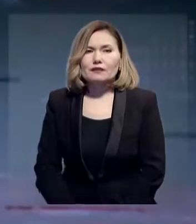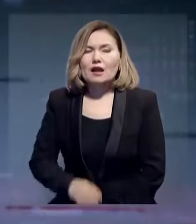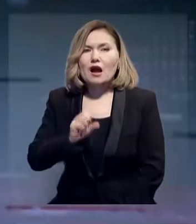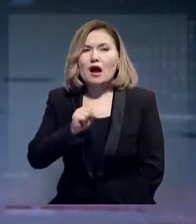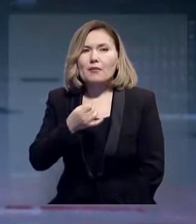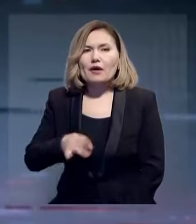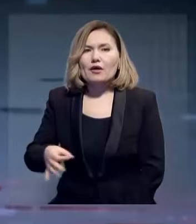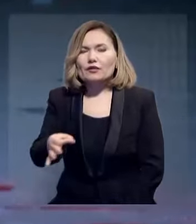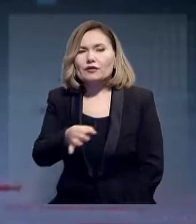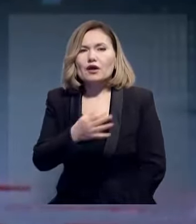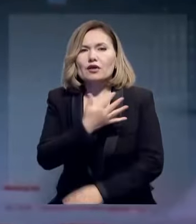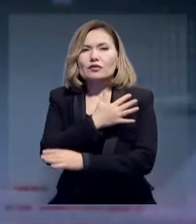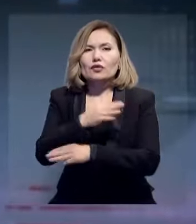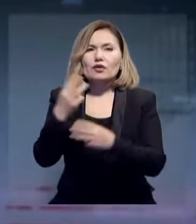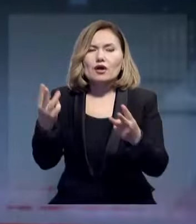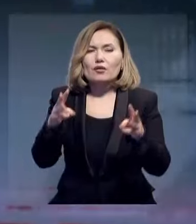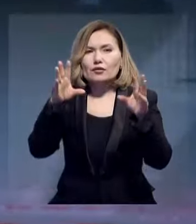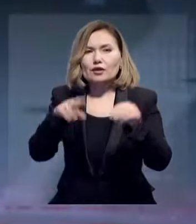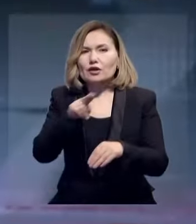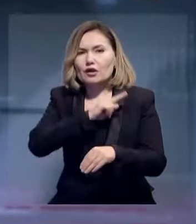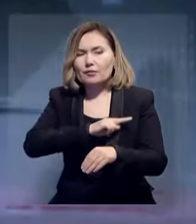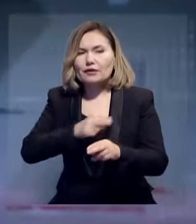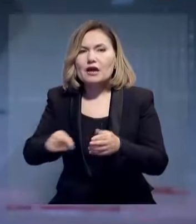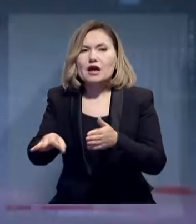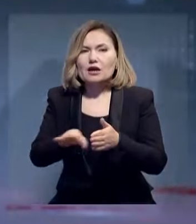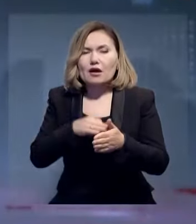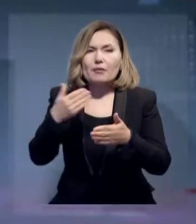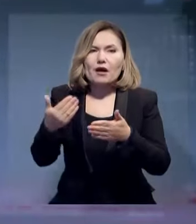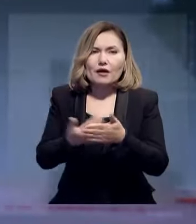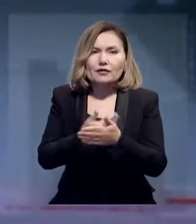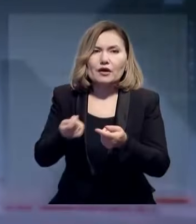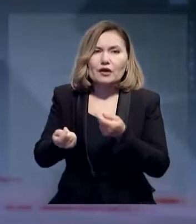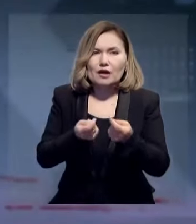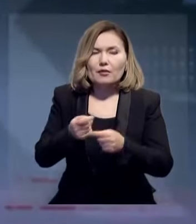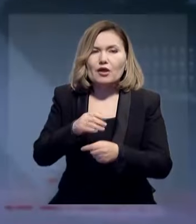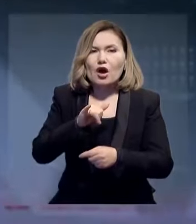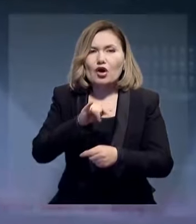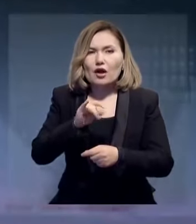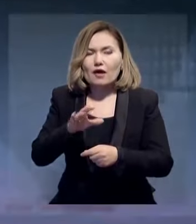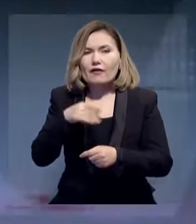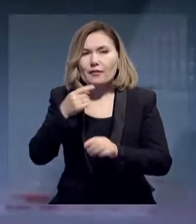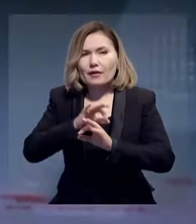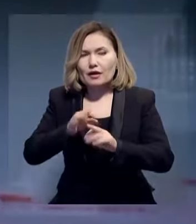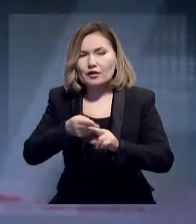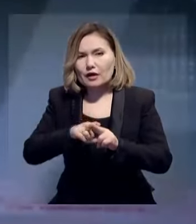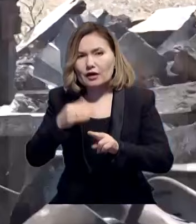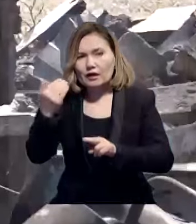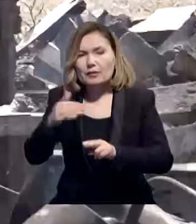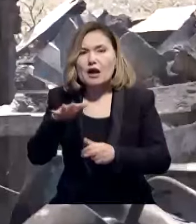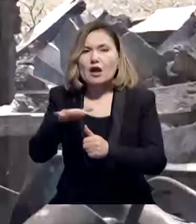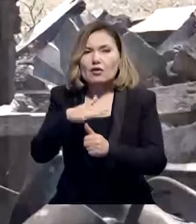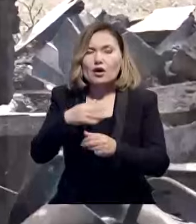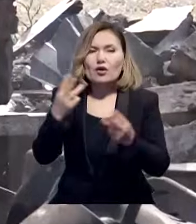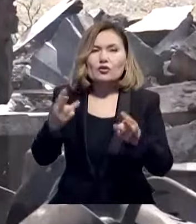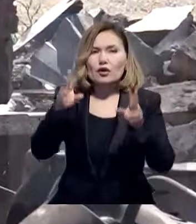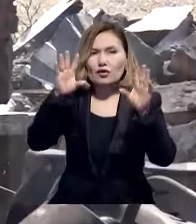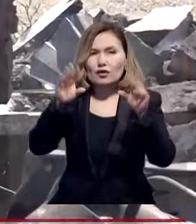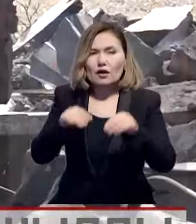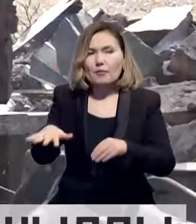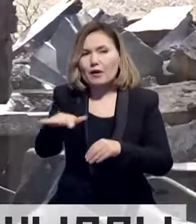Абай облысындағы орман өртін сөндіру жұмыстары жайында жедел ақпаратты облыс әкімі Нұрлан Ұранхаев баяндады. Оның айтуынша тікұшақтар өрт